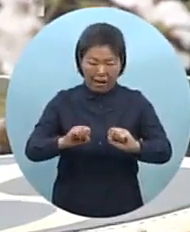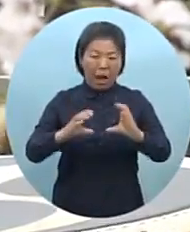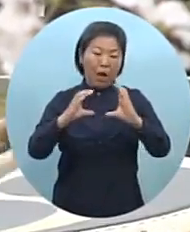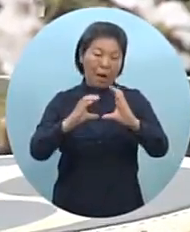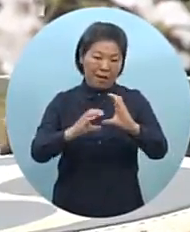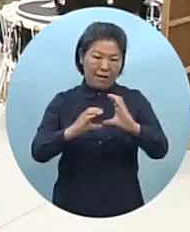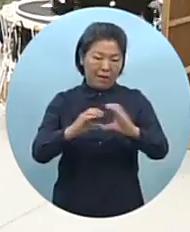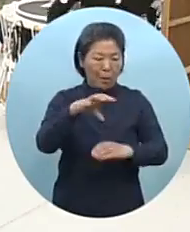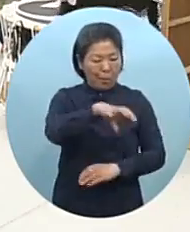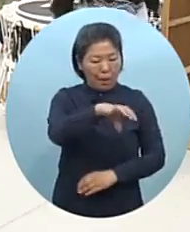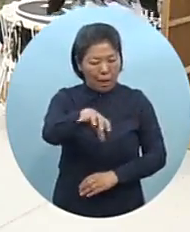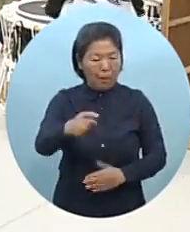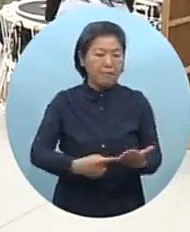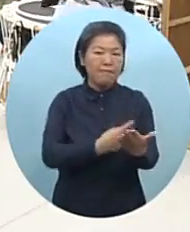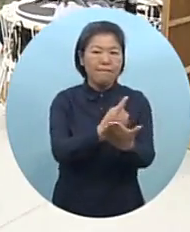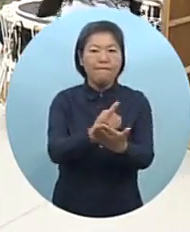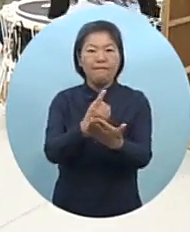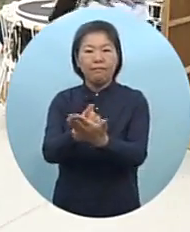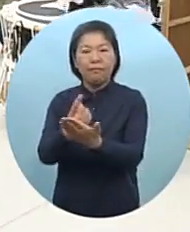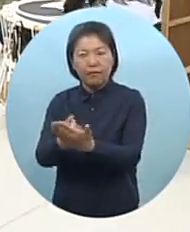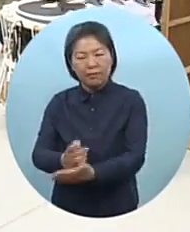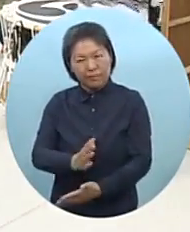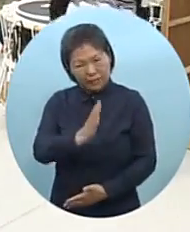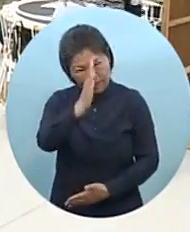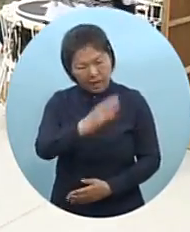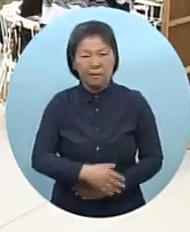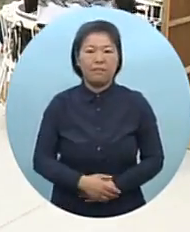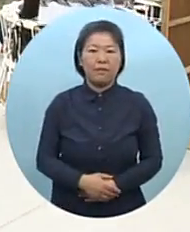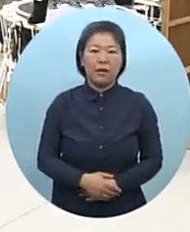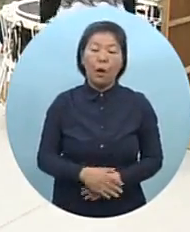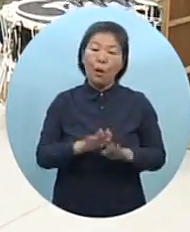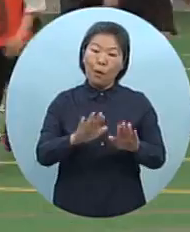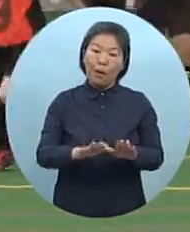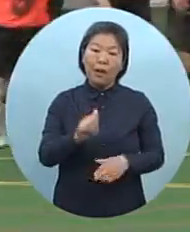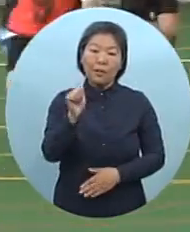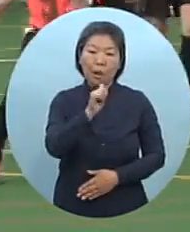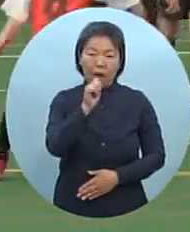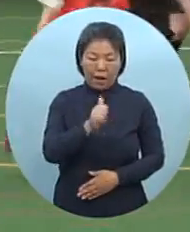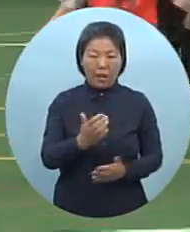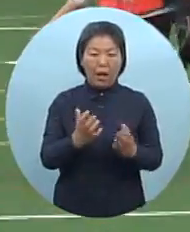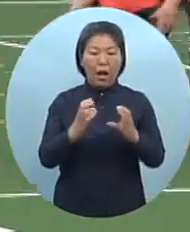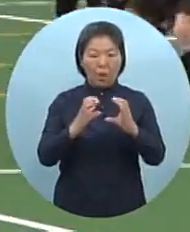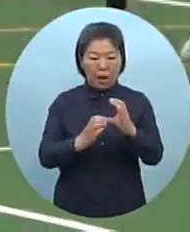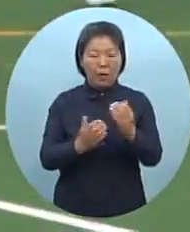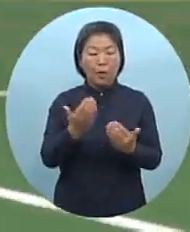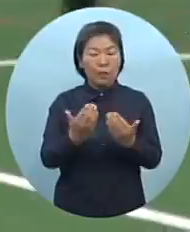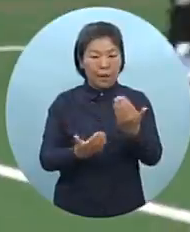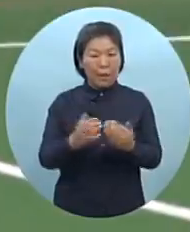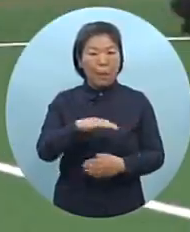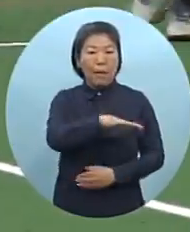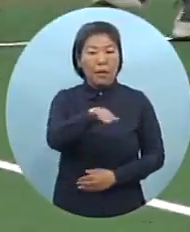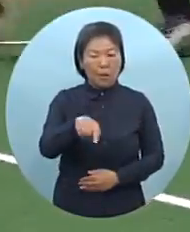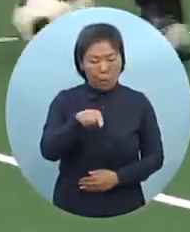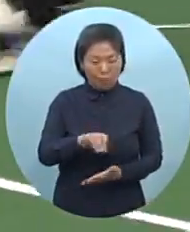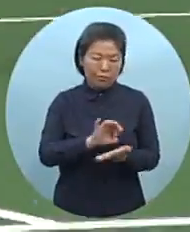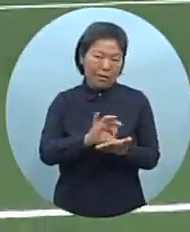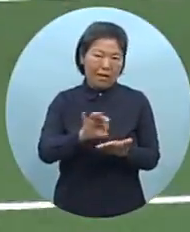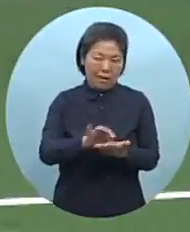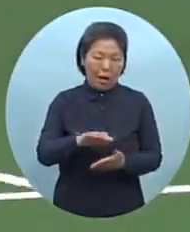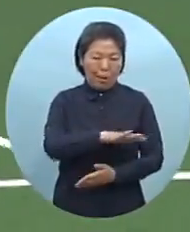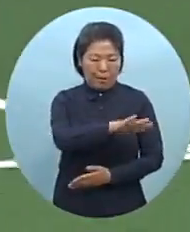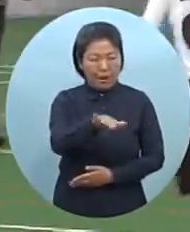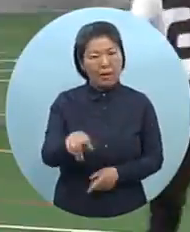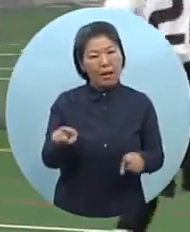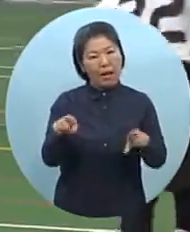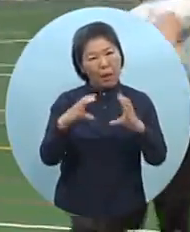岩へ是非お出かけください今回ご紹介したイキグリーンベースをどんどん活用して